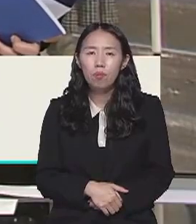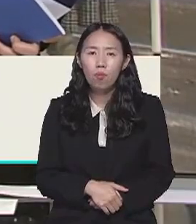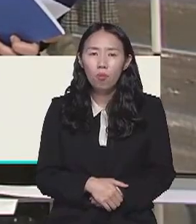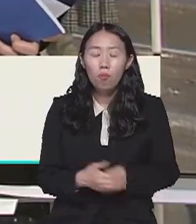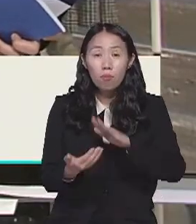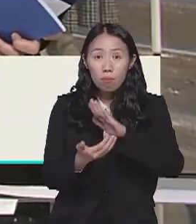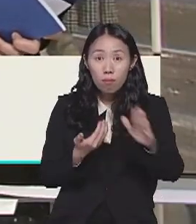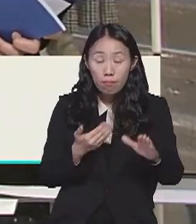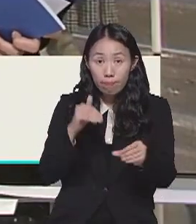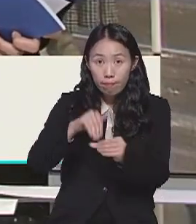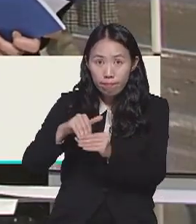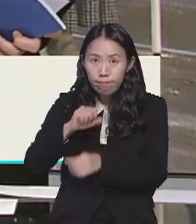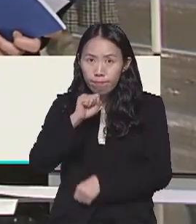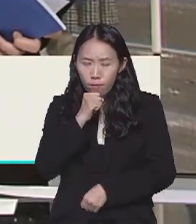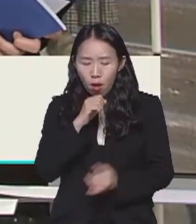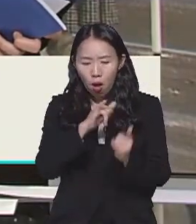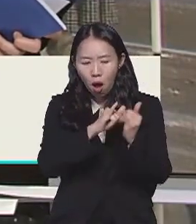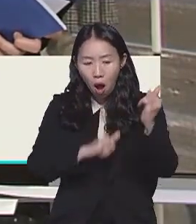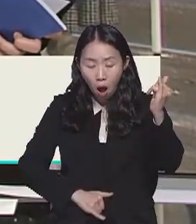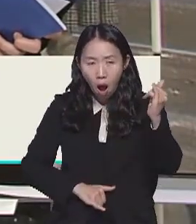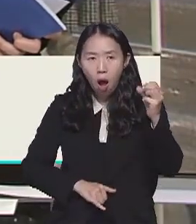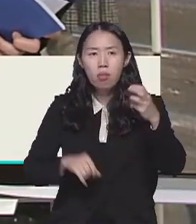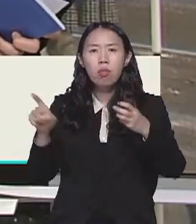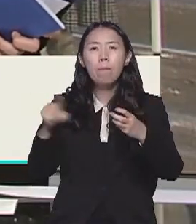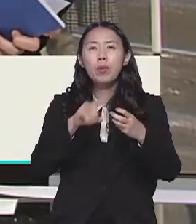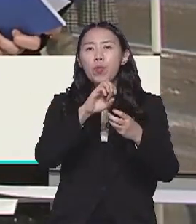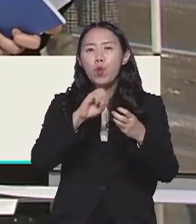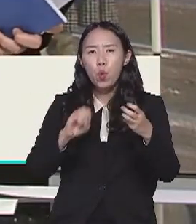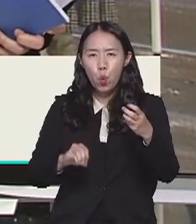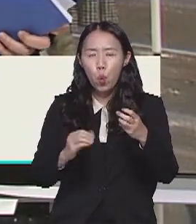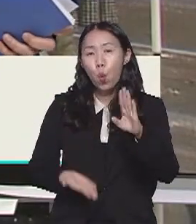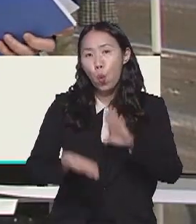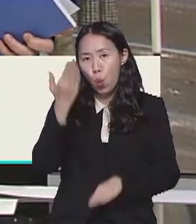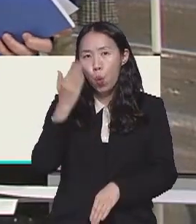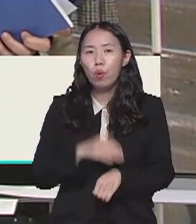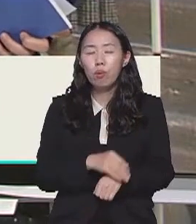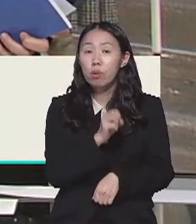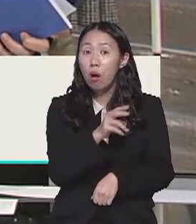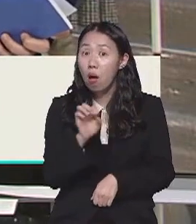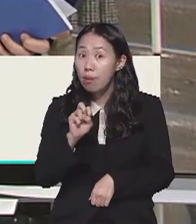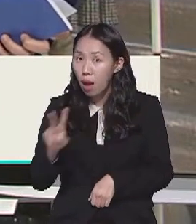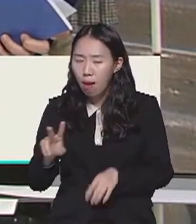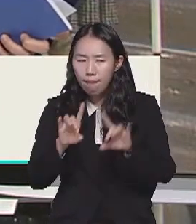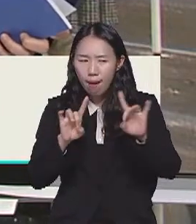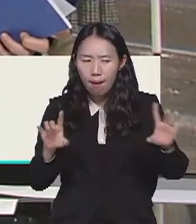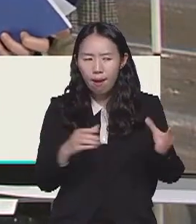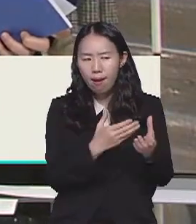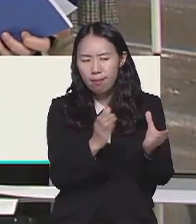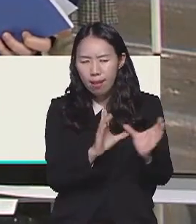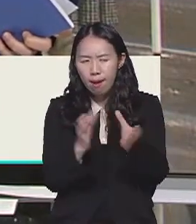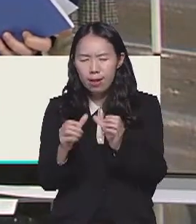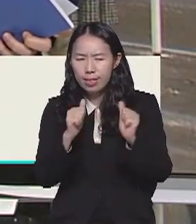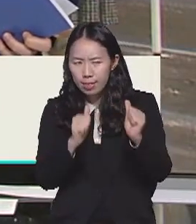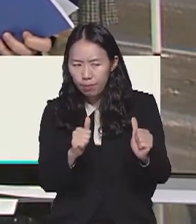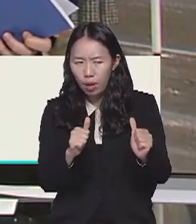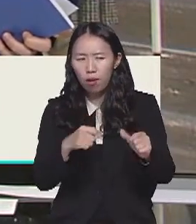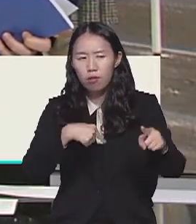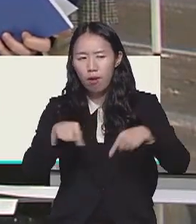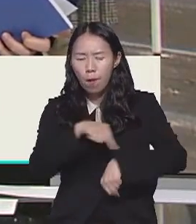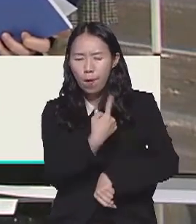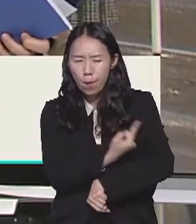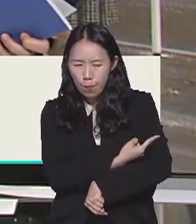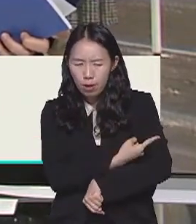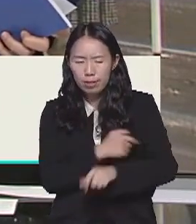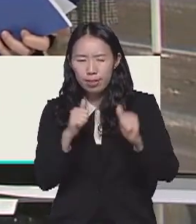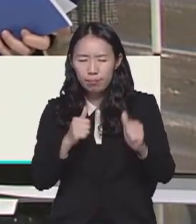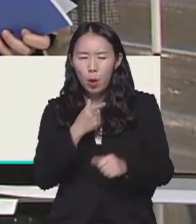총선 사전투표율이 역대 처음으로 30%를 넘어섰습니다. 여야는 각각 거대야당 심판과 정권 심판이